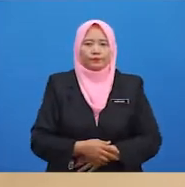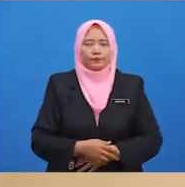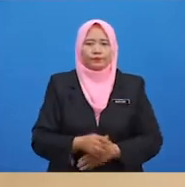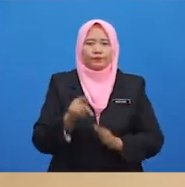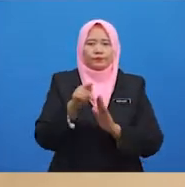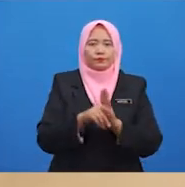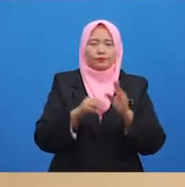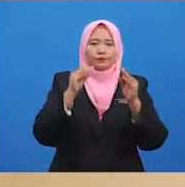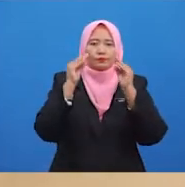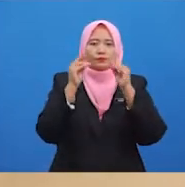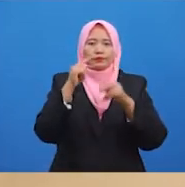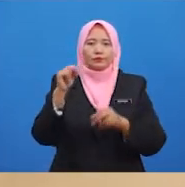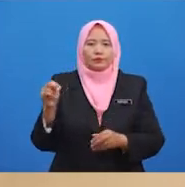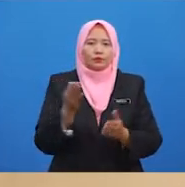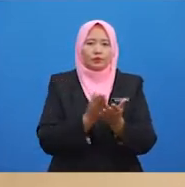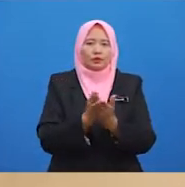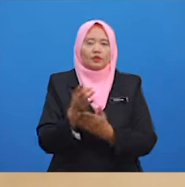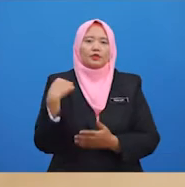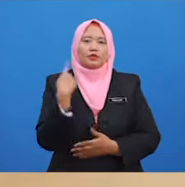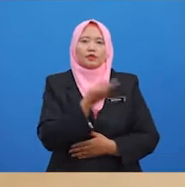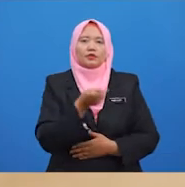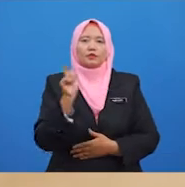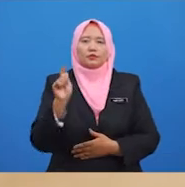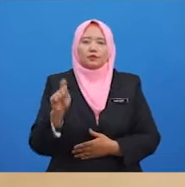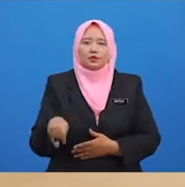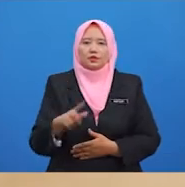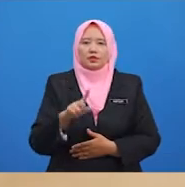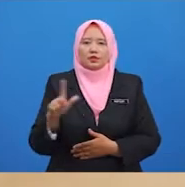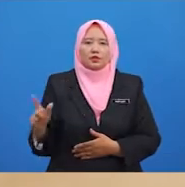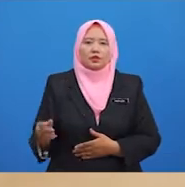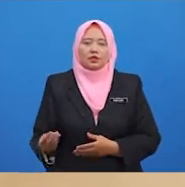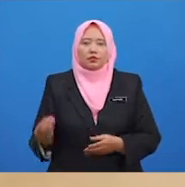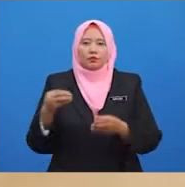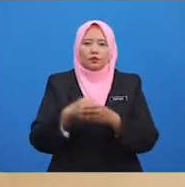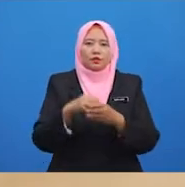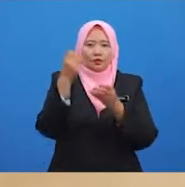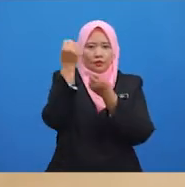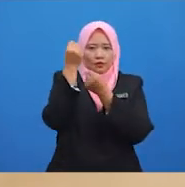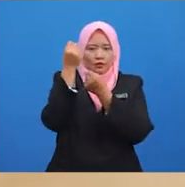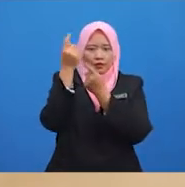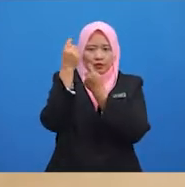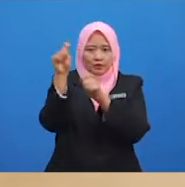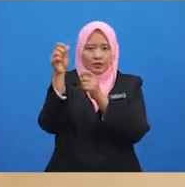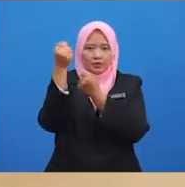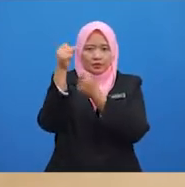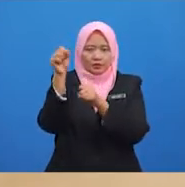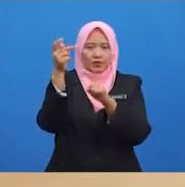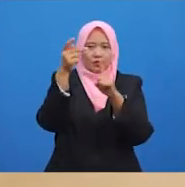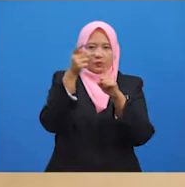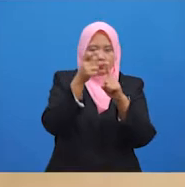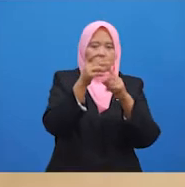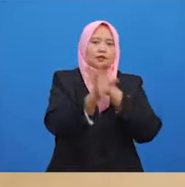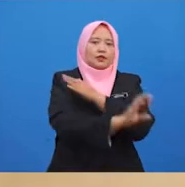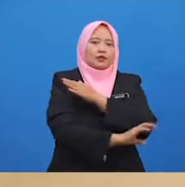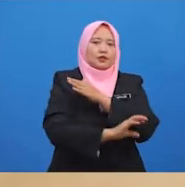Pengajaran seterusnya ialah kita mestilah menumpahkan taat setia kepada negara. Kesetiaan